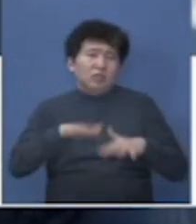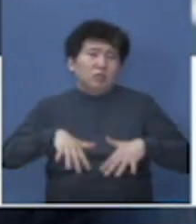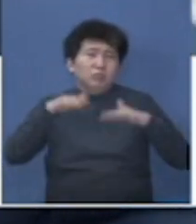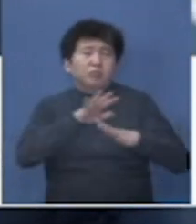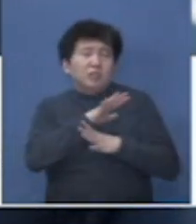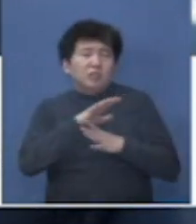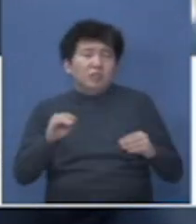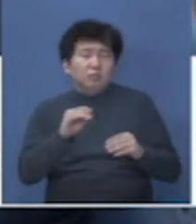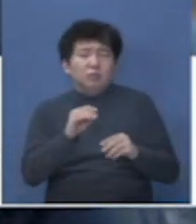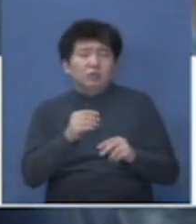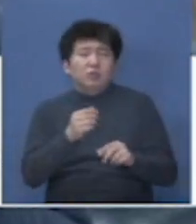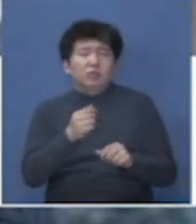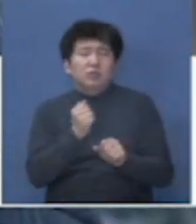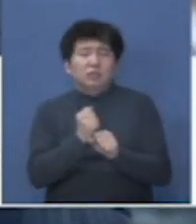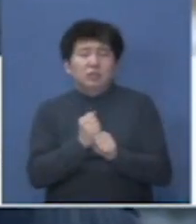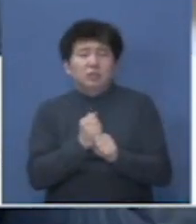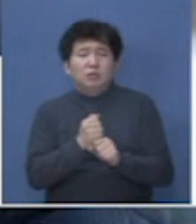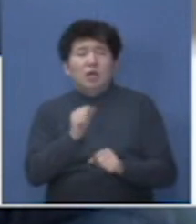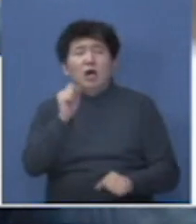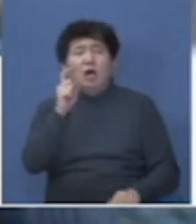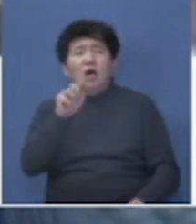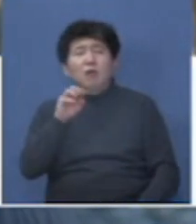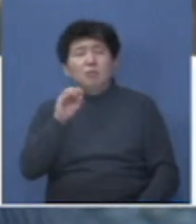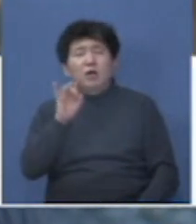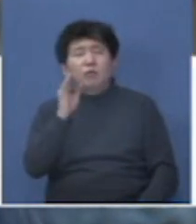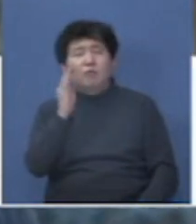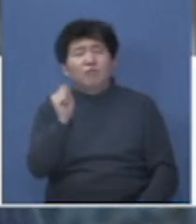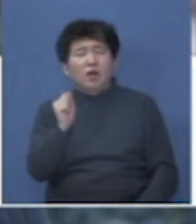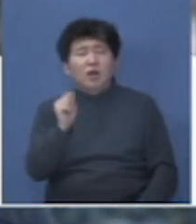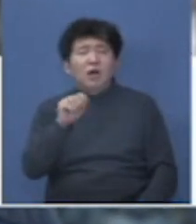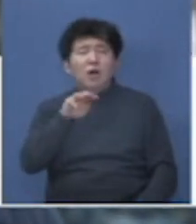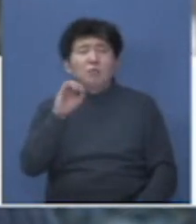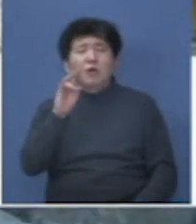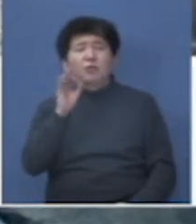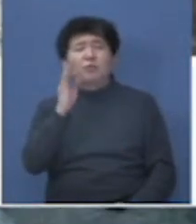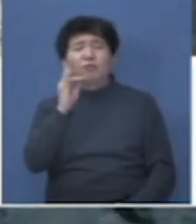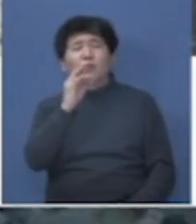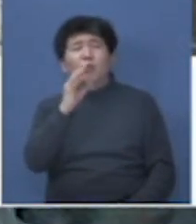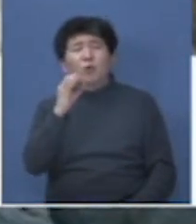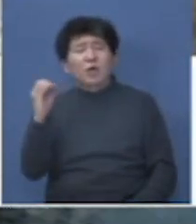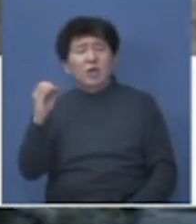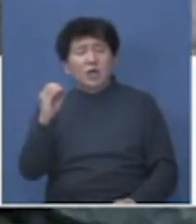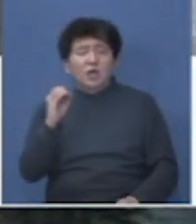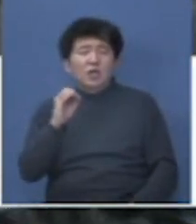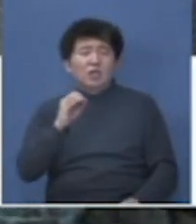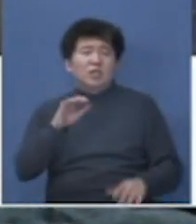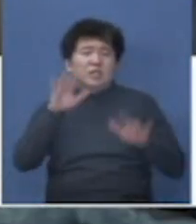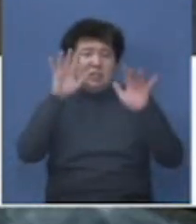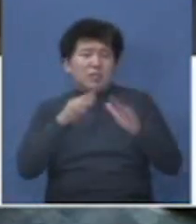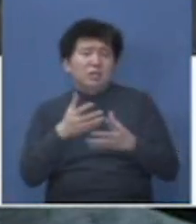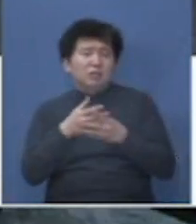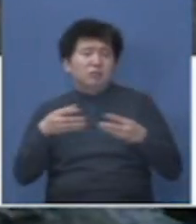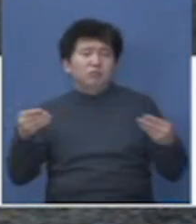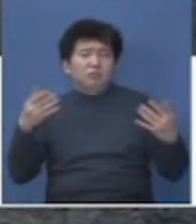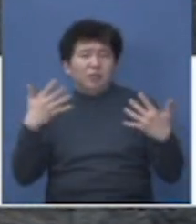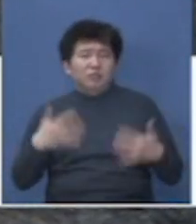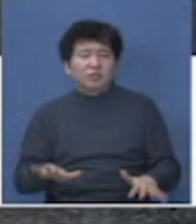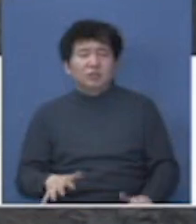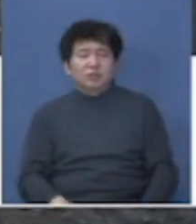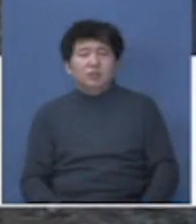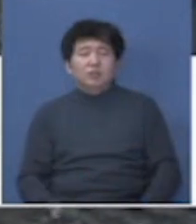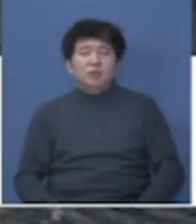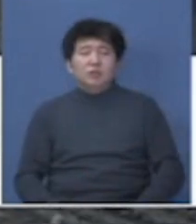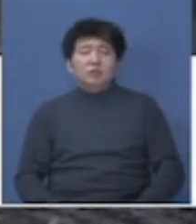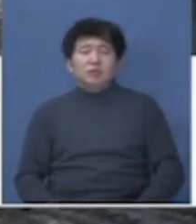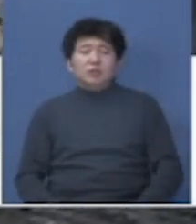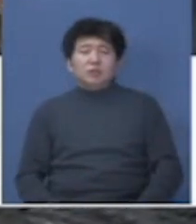біршама тегіс жақтар Ахмер, Медалной, Ұзақтың қарлары бәрі аяқталып бітті. Қазір өзен жағалауы 4-5 метрге көтерілді.